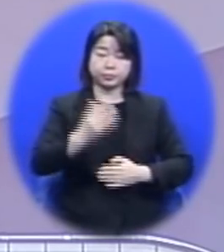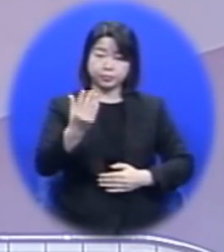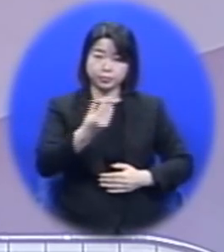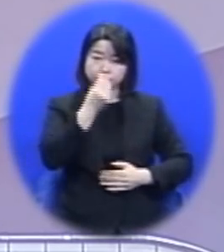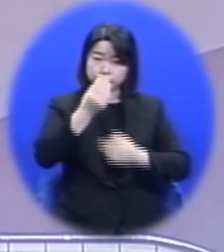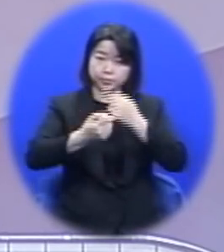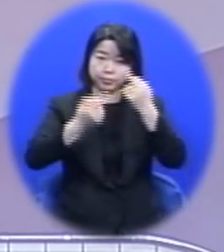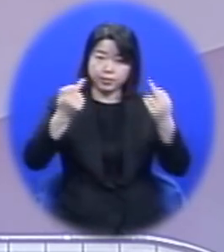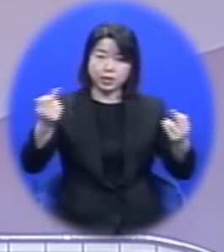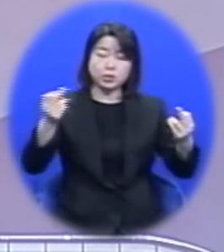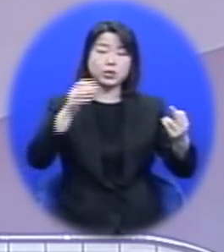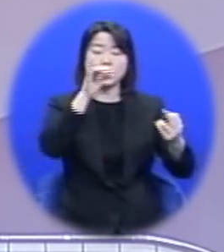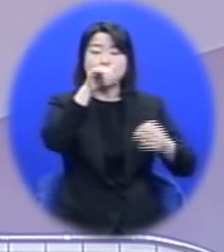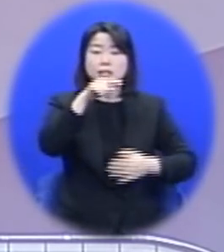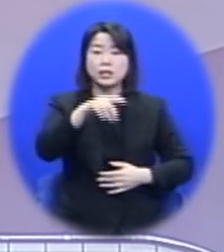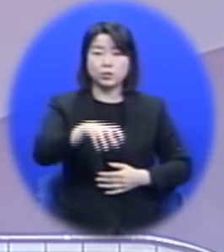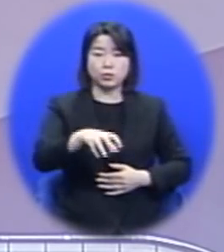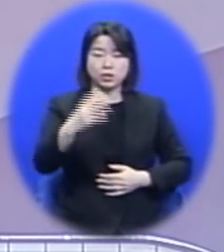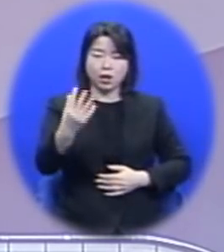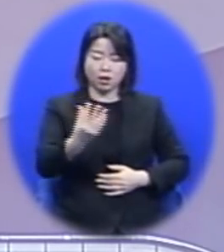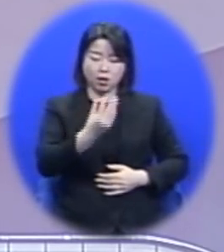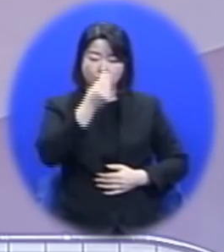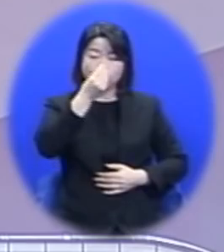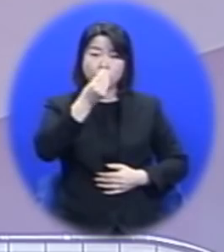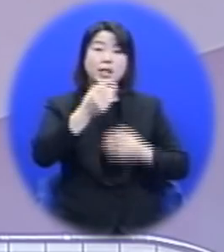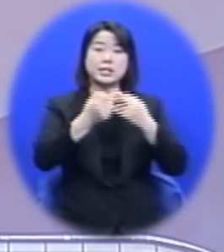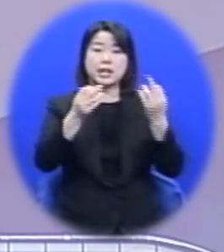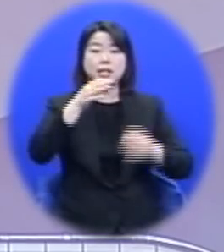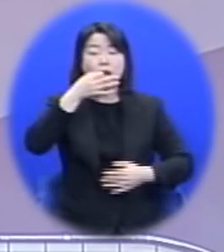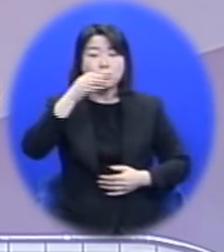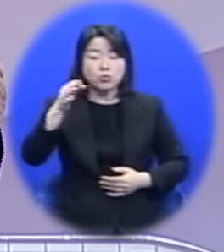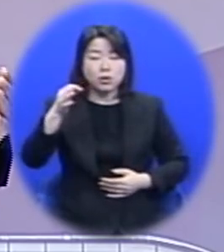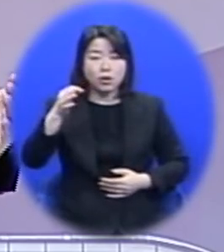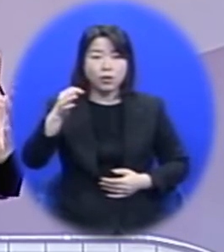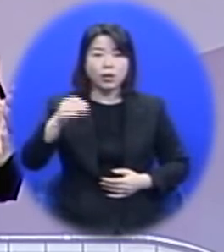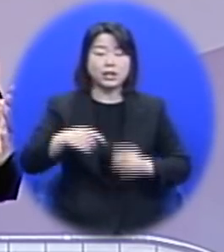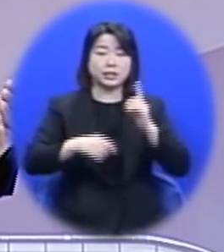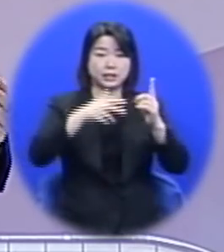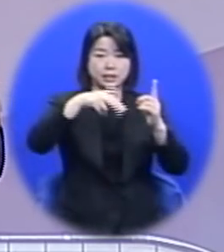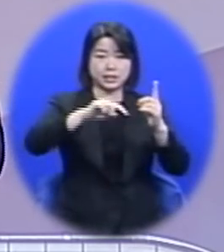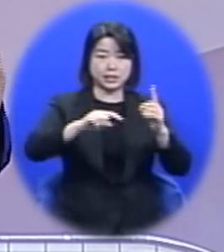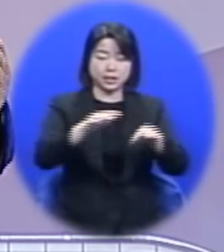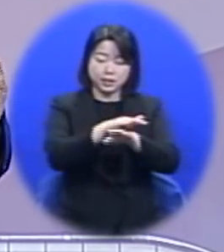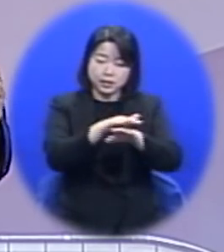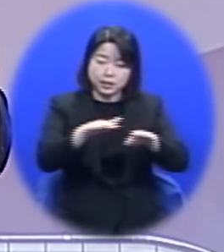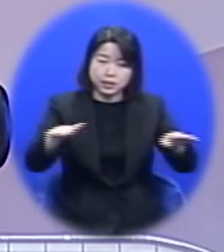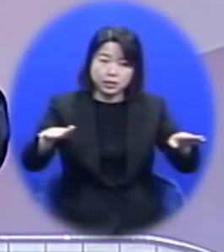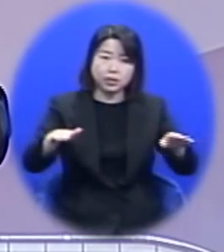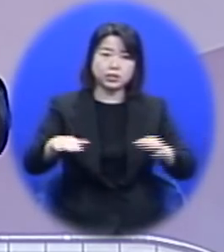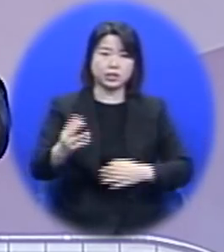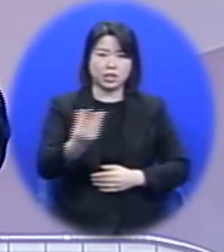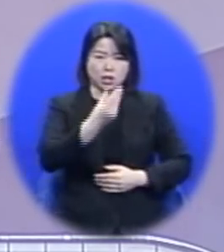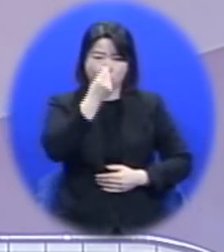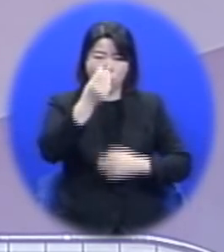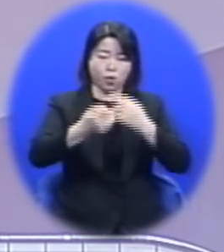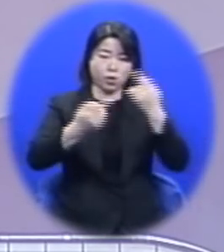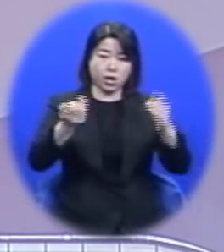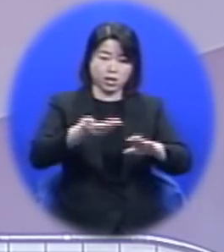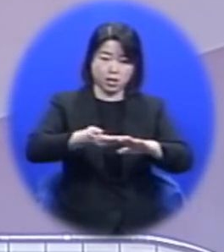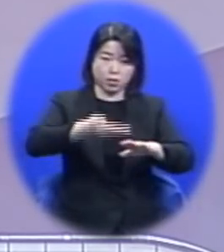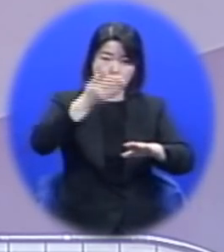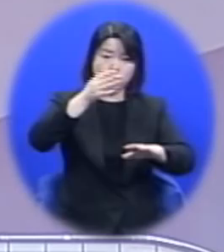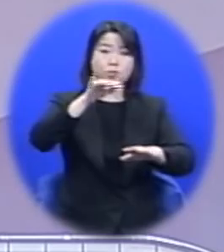시온산 있는 이 산을 거룩한 산이라고 불렀습니다. 1절에 그 터전이 거룩한 산 위에